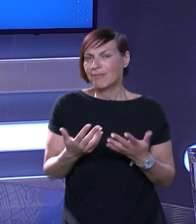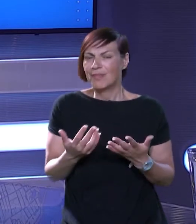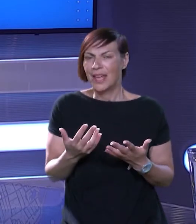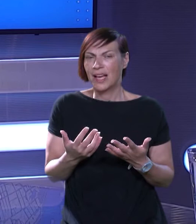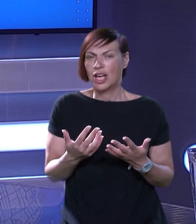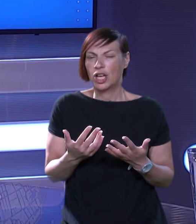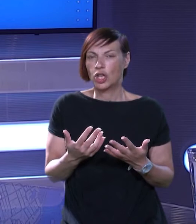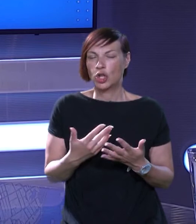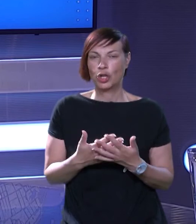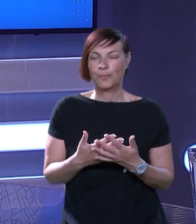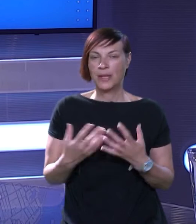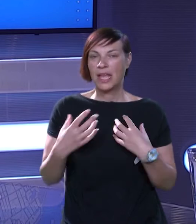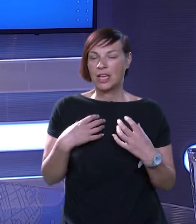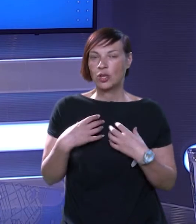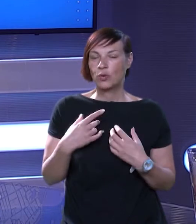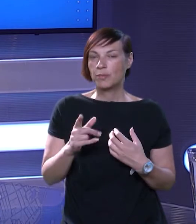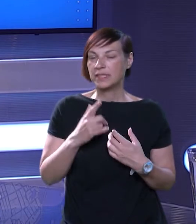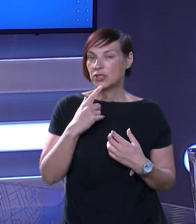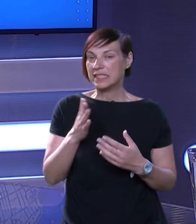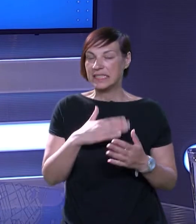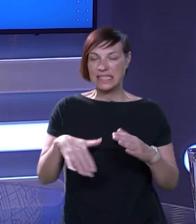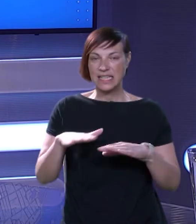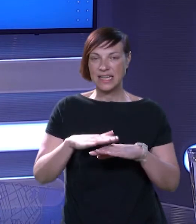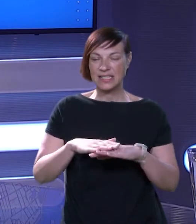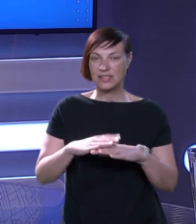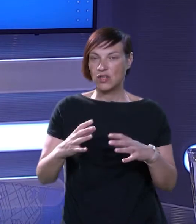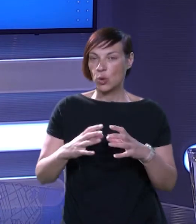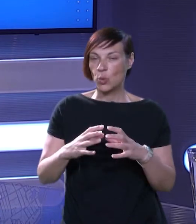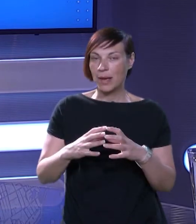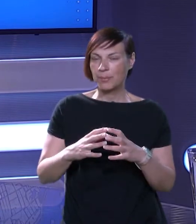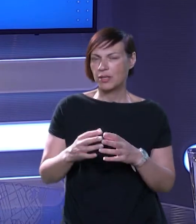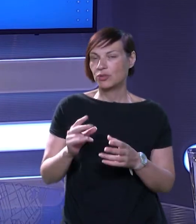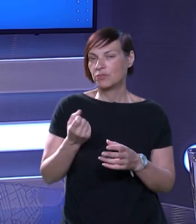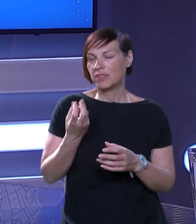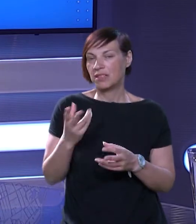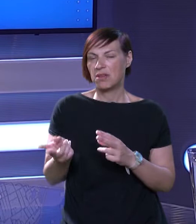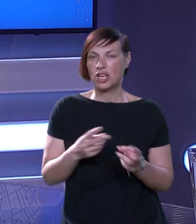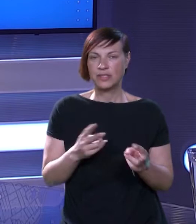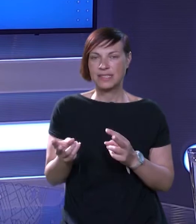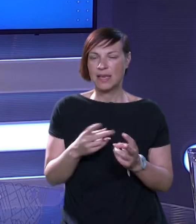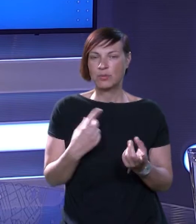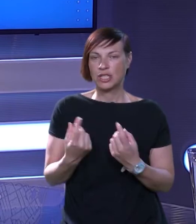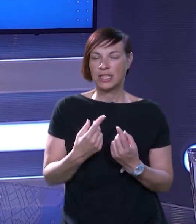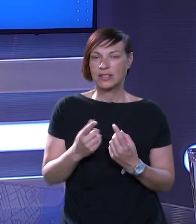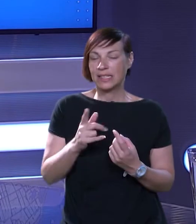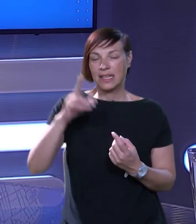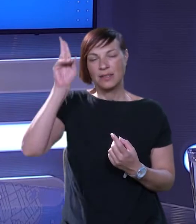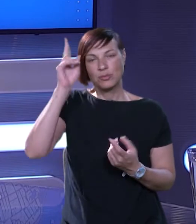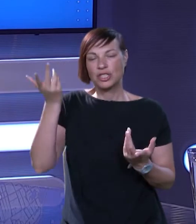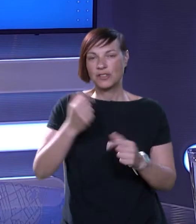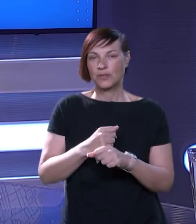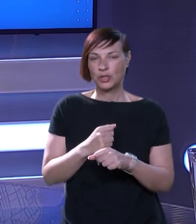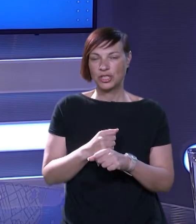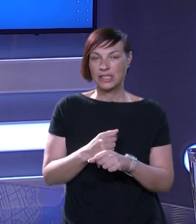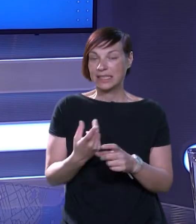nekako... Kako je rekla, glumac koji nije se razvio u ambijentu kad malo zapuše, kad su uvjeti, ne može